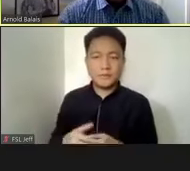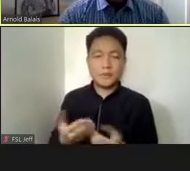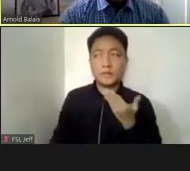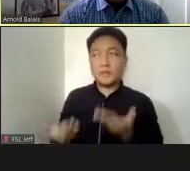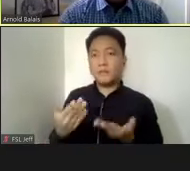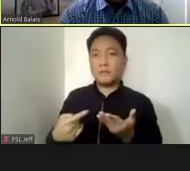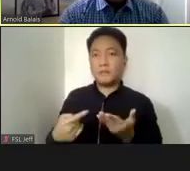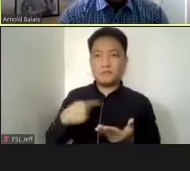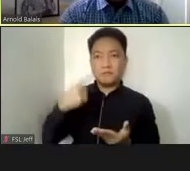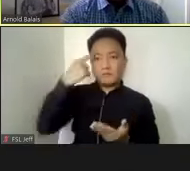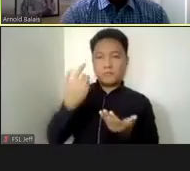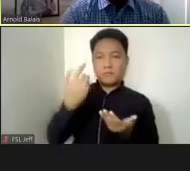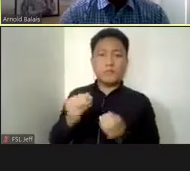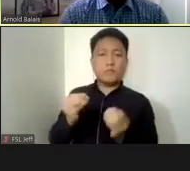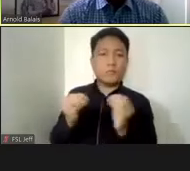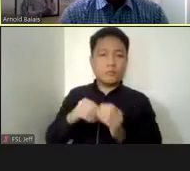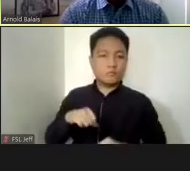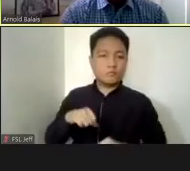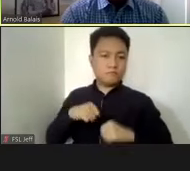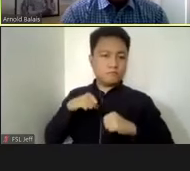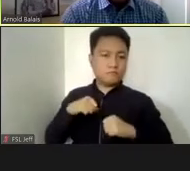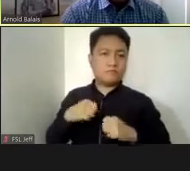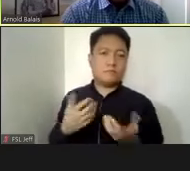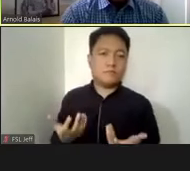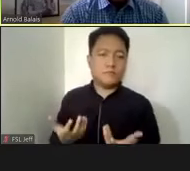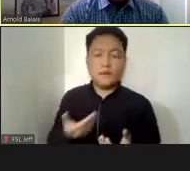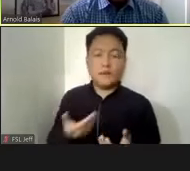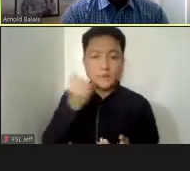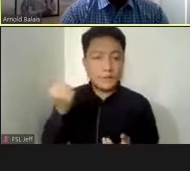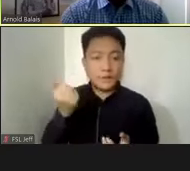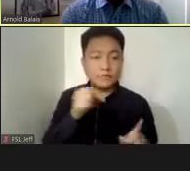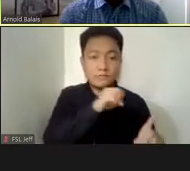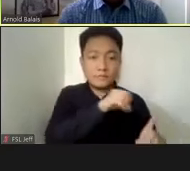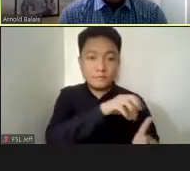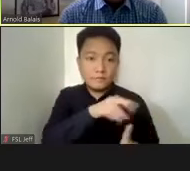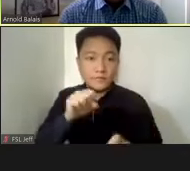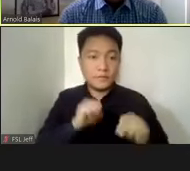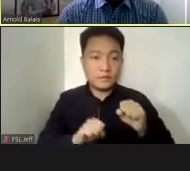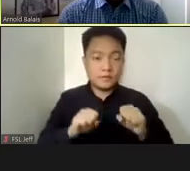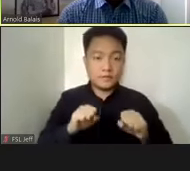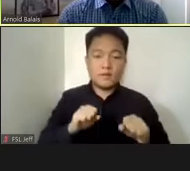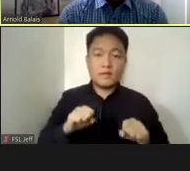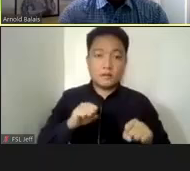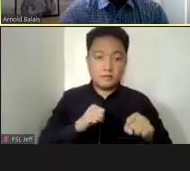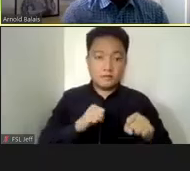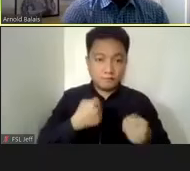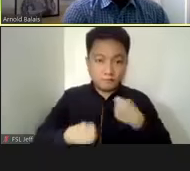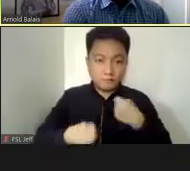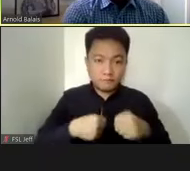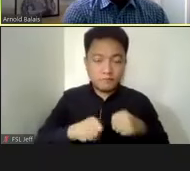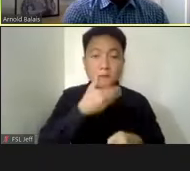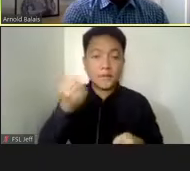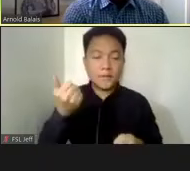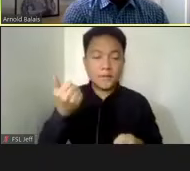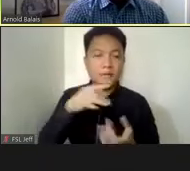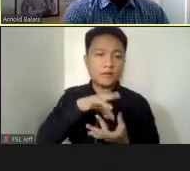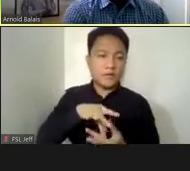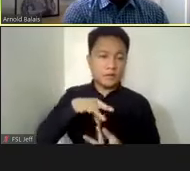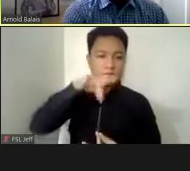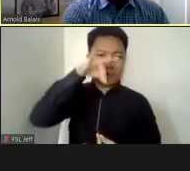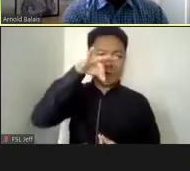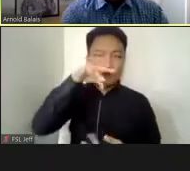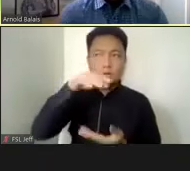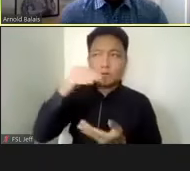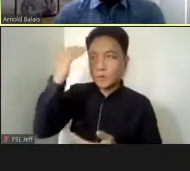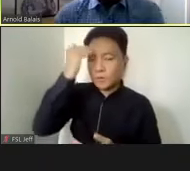din. Nakakalimutan na minsan eh. No? Parang, no, magaling na ako, hindi ko na kailangan itong mga to. But at the end of the day, importante siya. Kasi